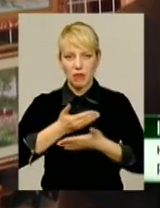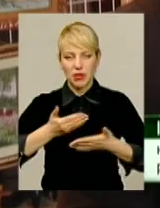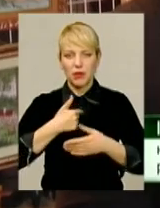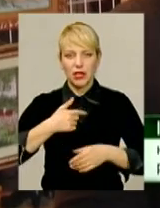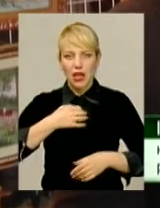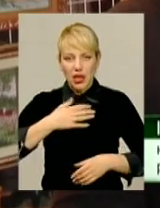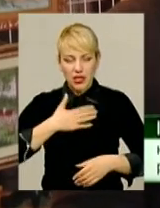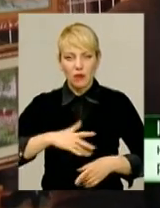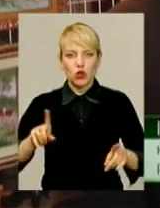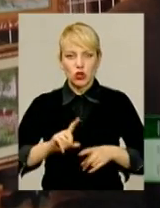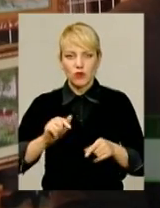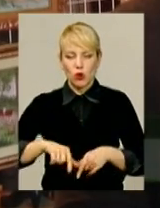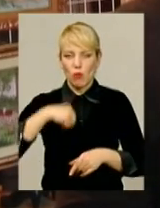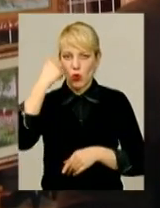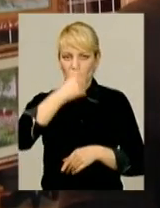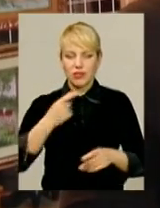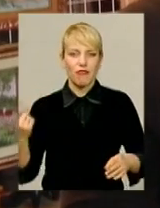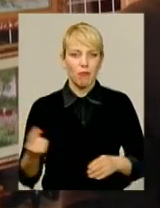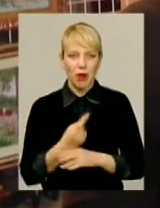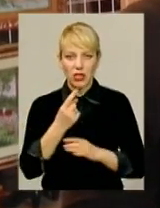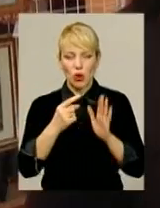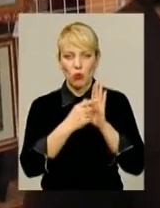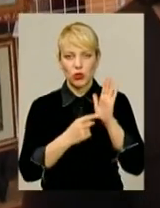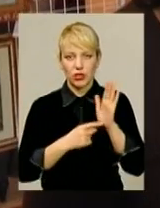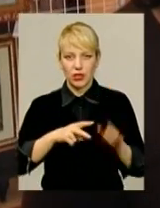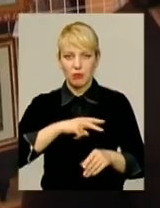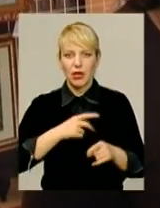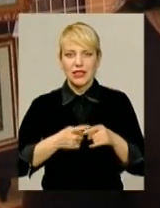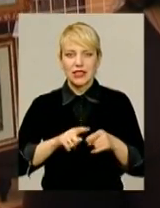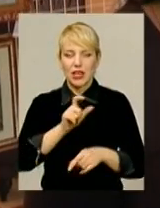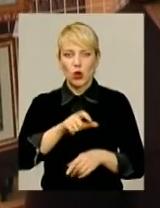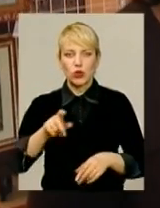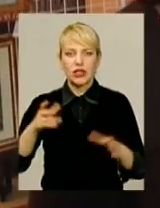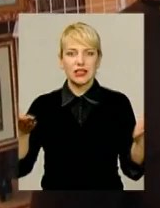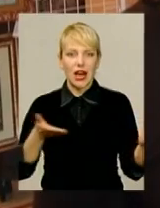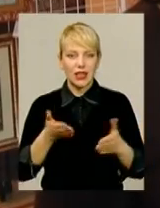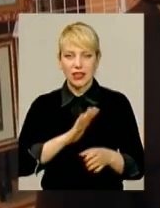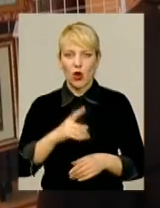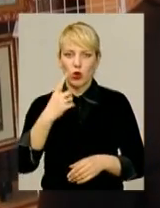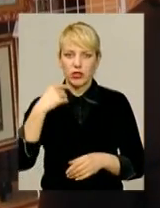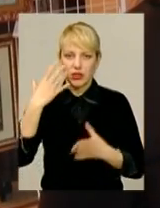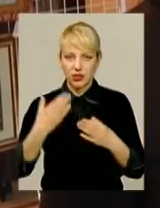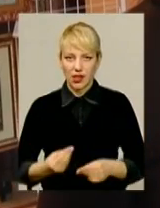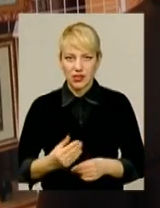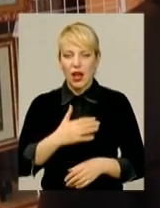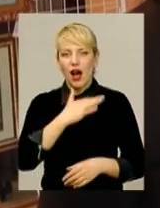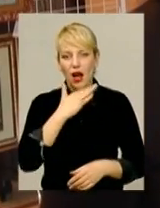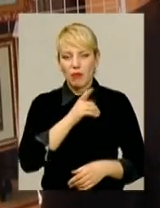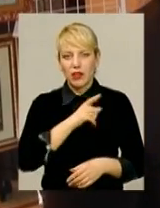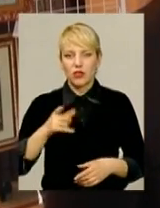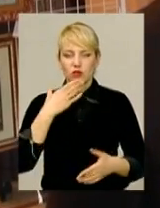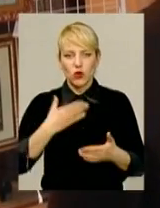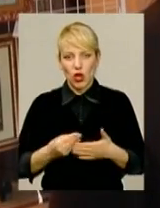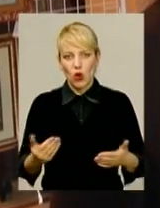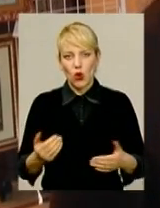що в цьому році ми вперше поділили премію. Це ті люди, які не один день, а період своєї